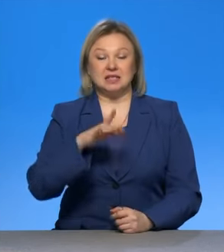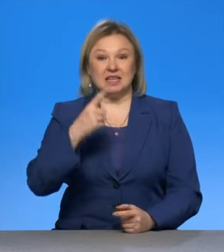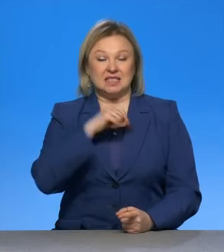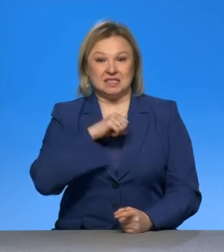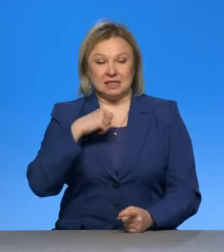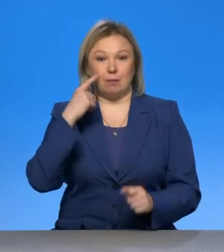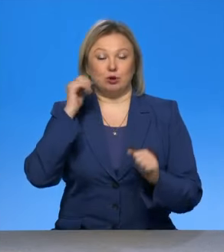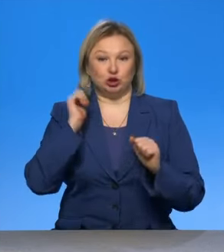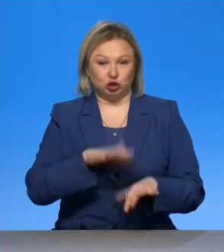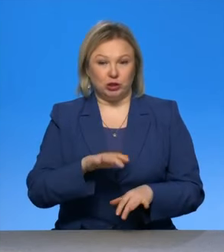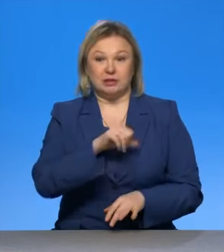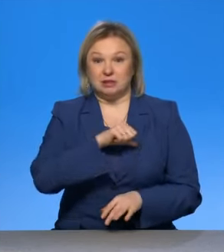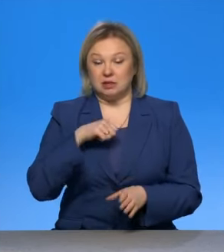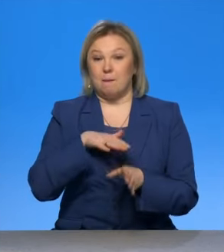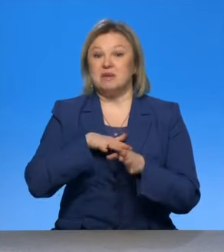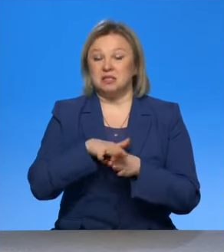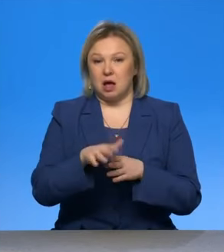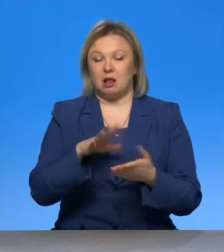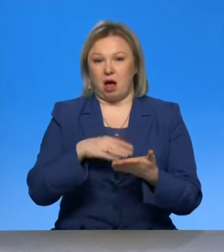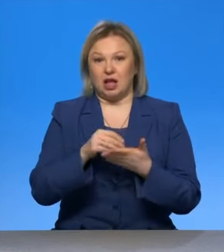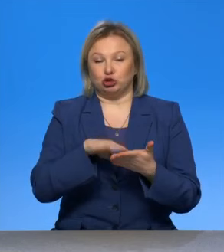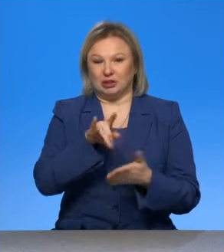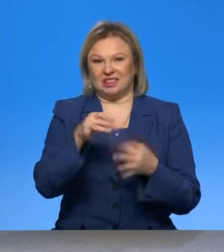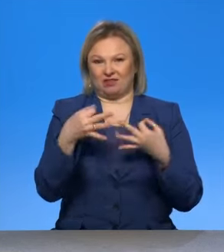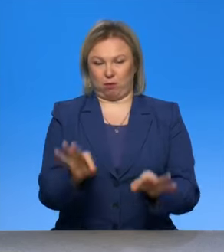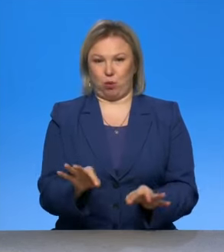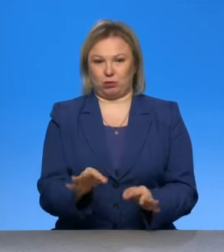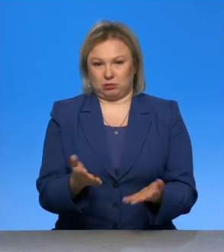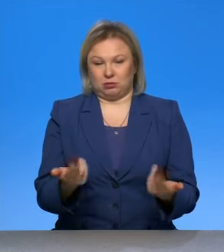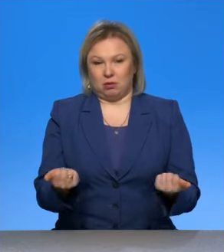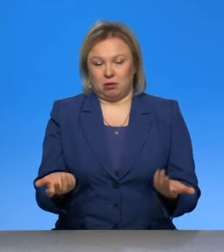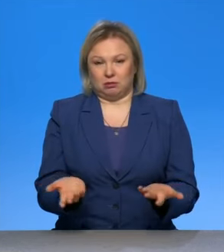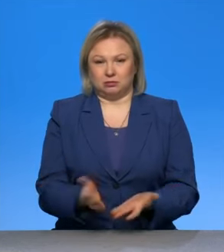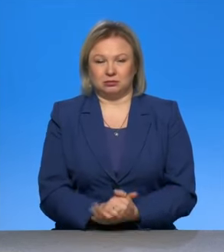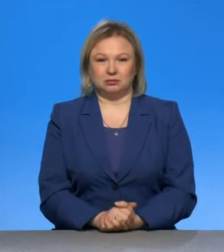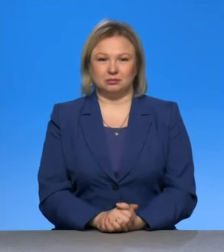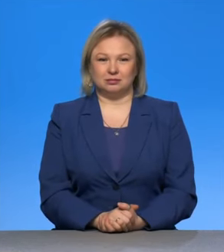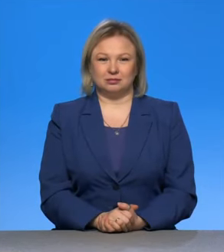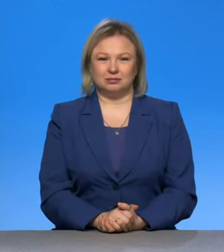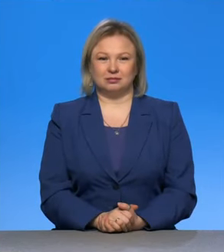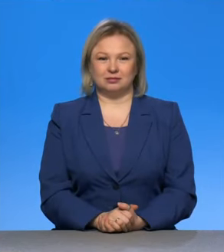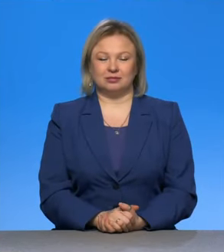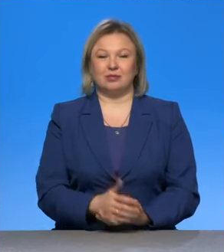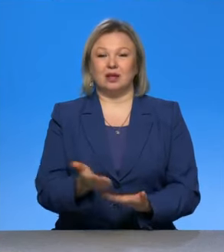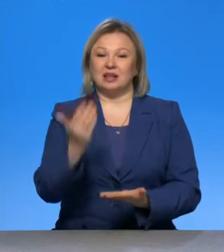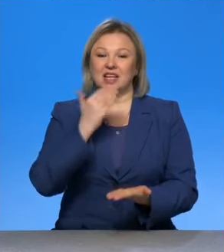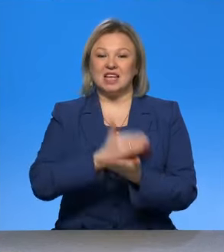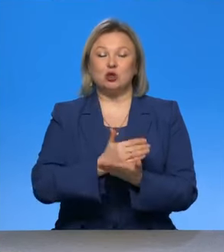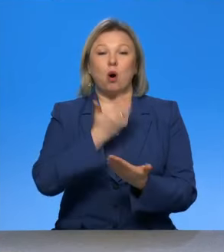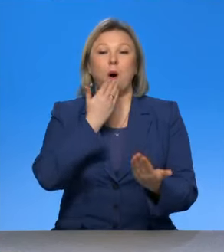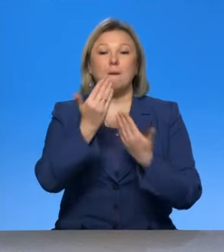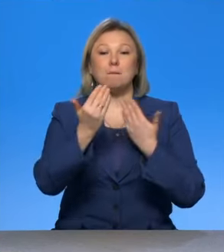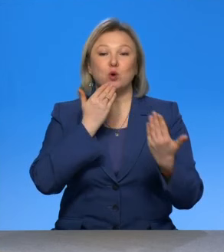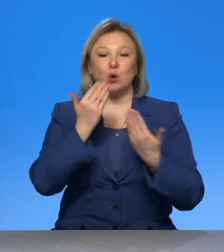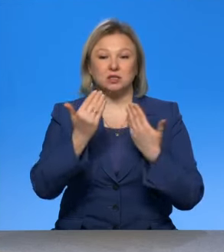значит, ты свободен, если ты сам принял решение. И, ну да, да, конечно. Ну что ж, давайте подведем итоги опроса. В самом начале